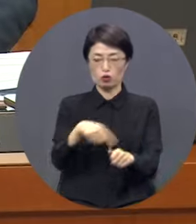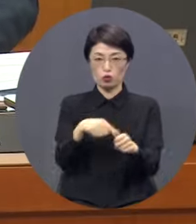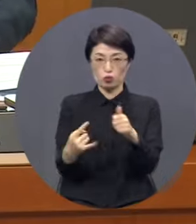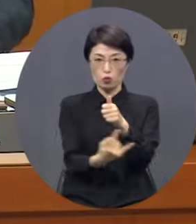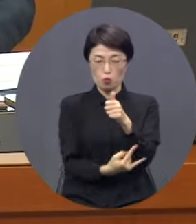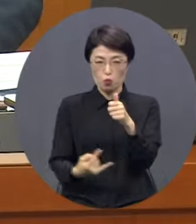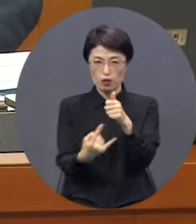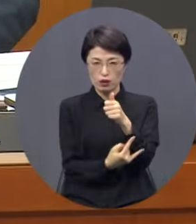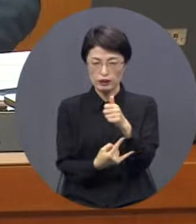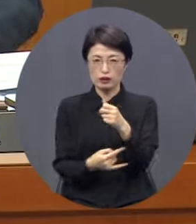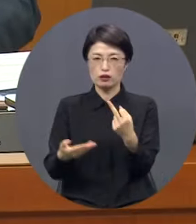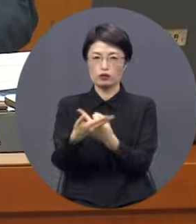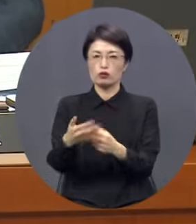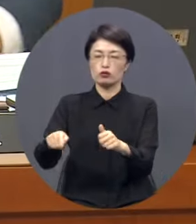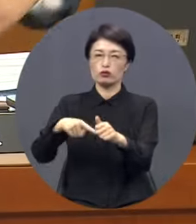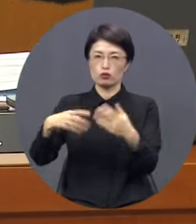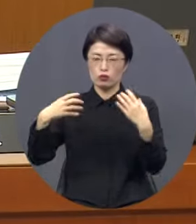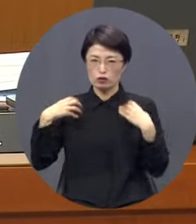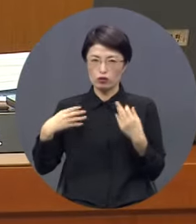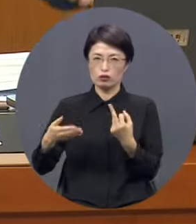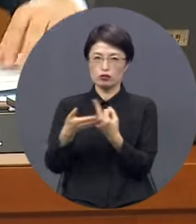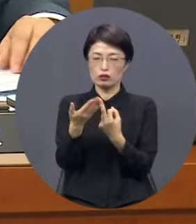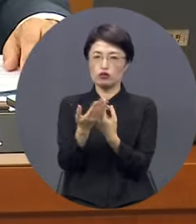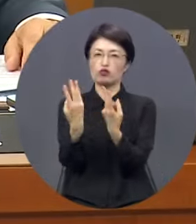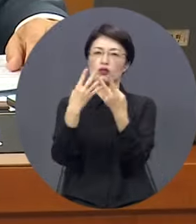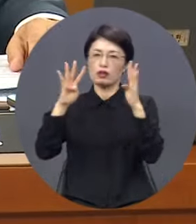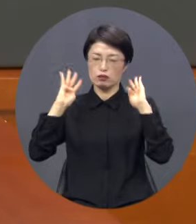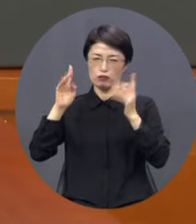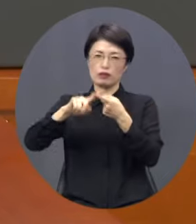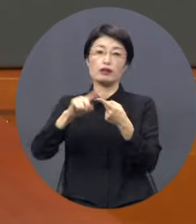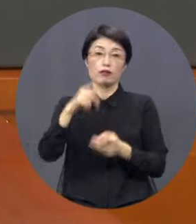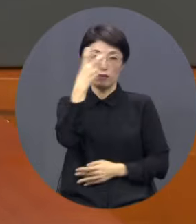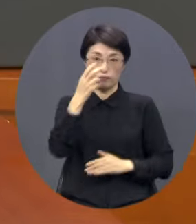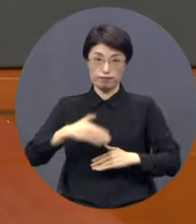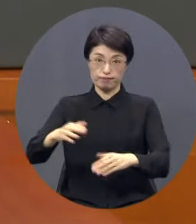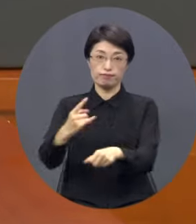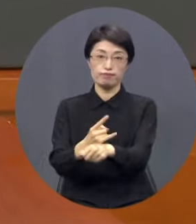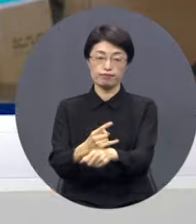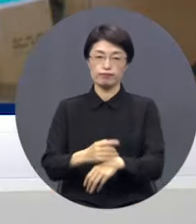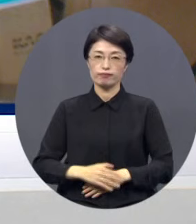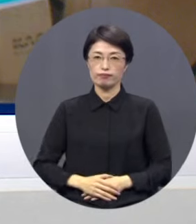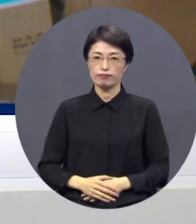제주도 교육청과 제주대 국정감사를 진행합니다.